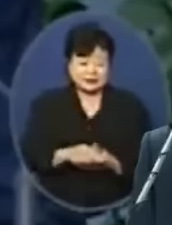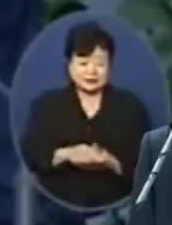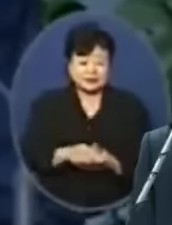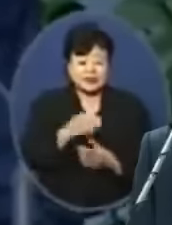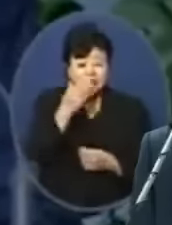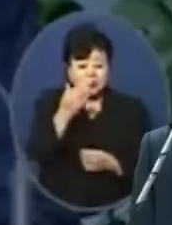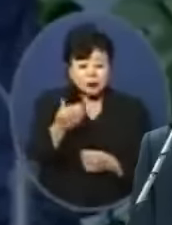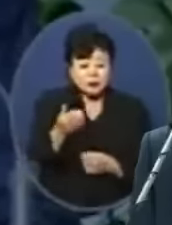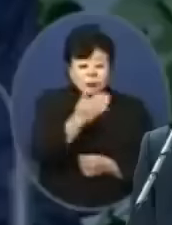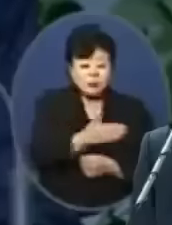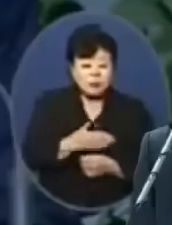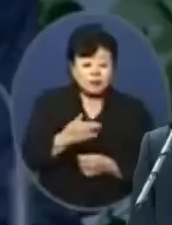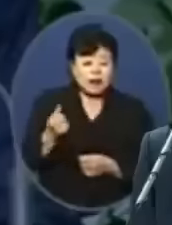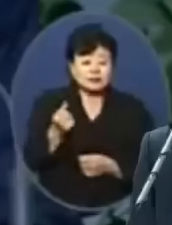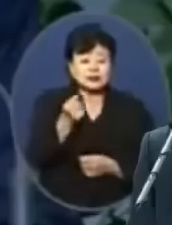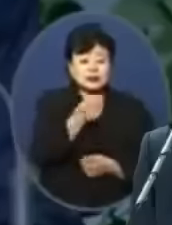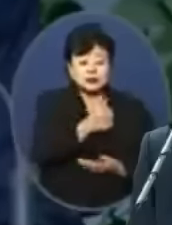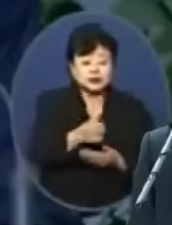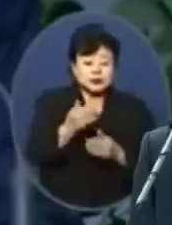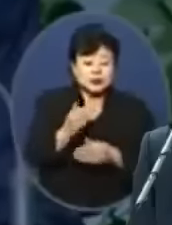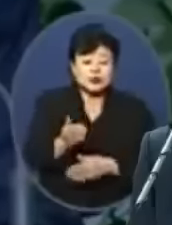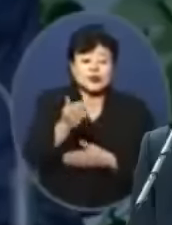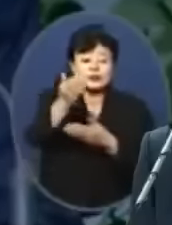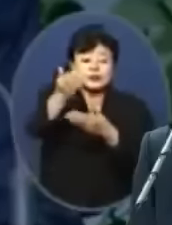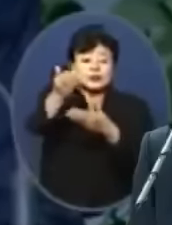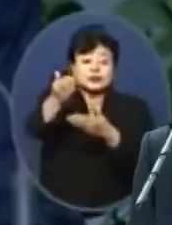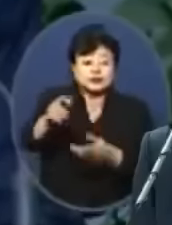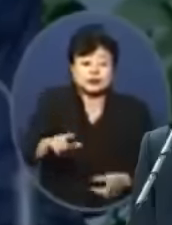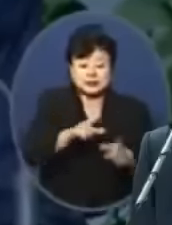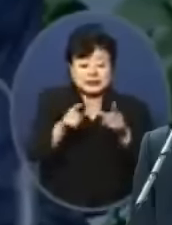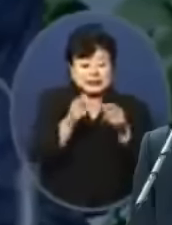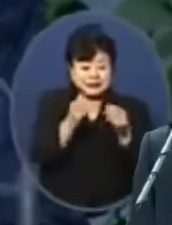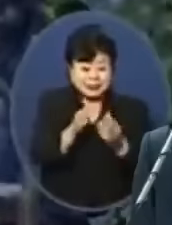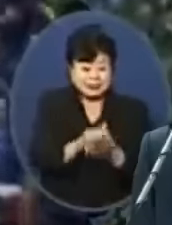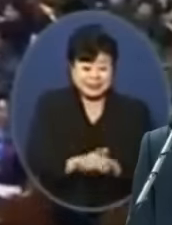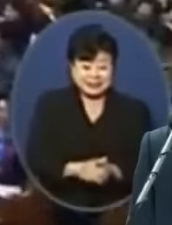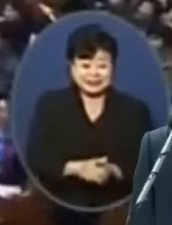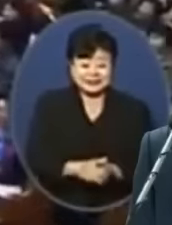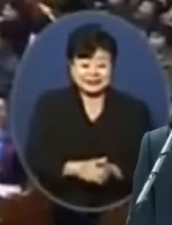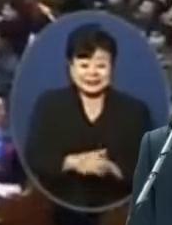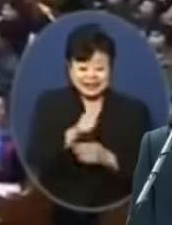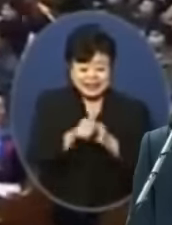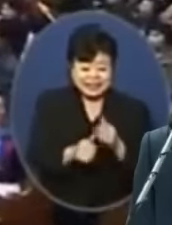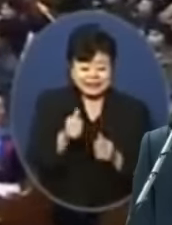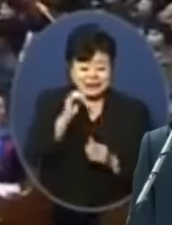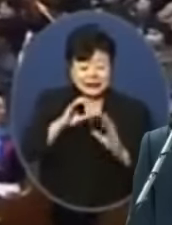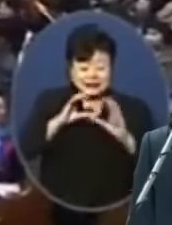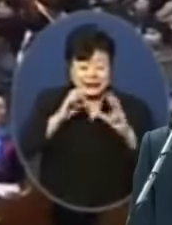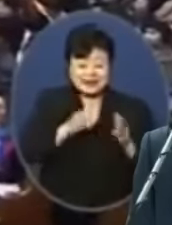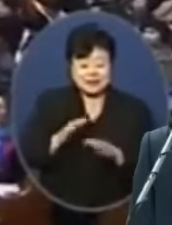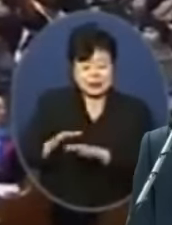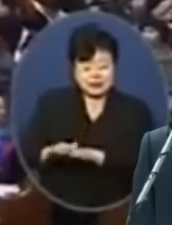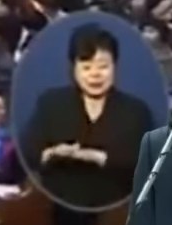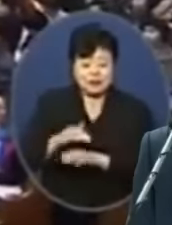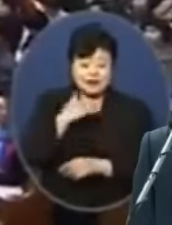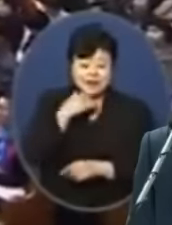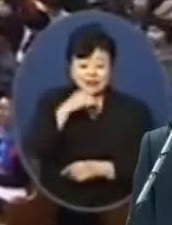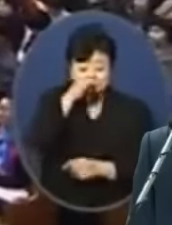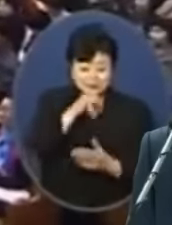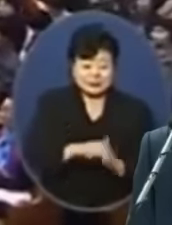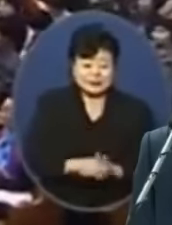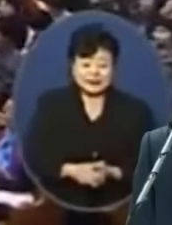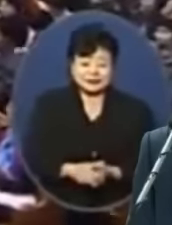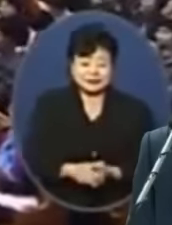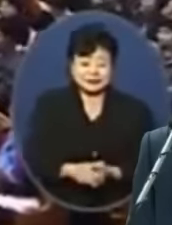여러분의 이 몸을 가지고 주님께 영광을 돌리면서 사십시오. 하나님은 천국을 예배해 놓고 기다리고 있는